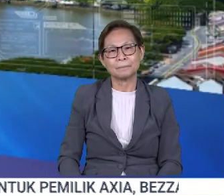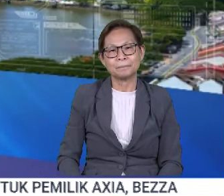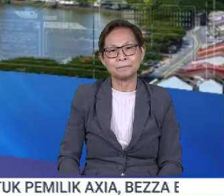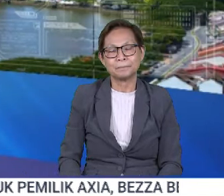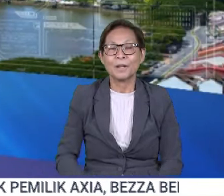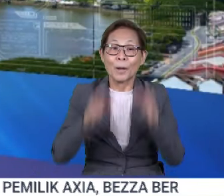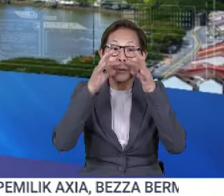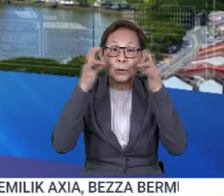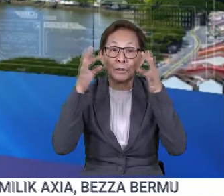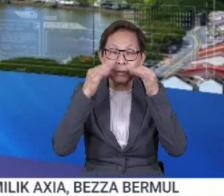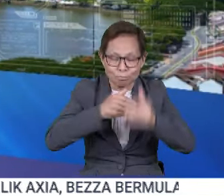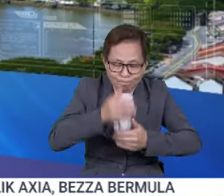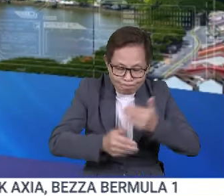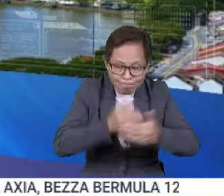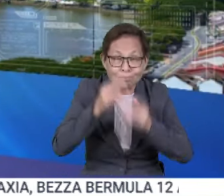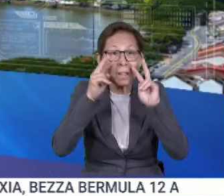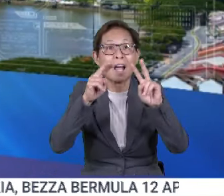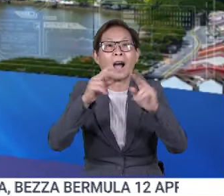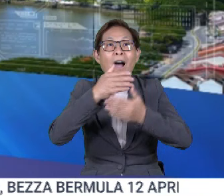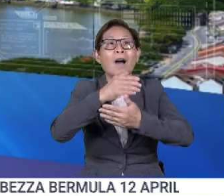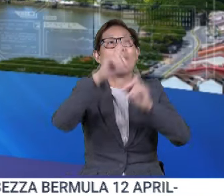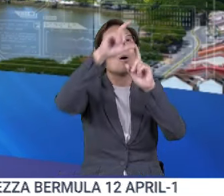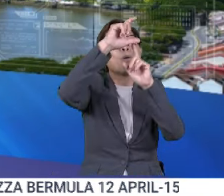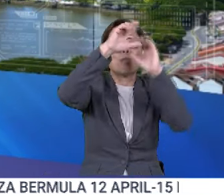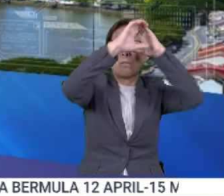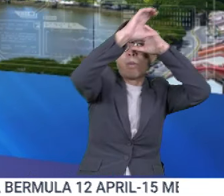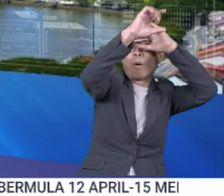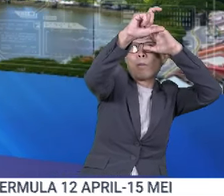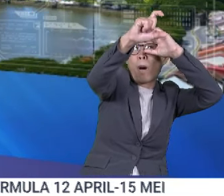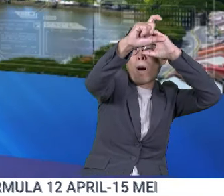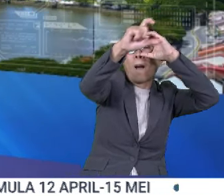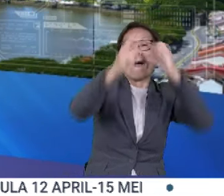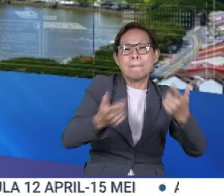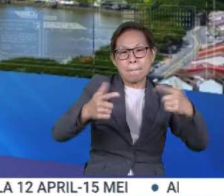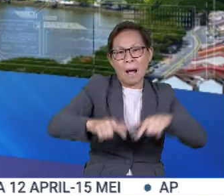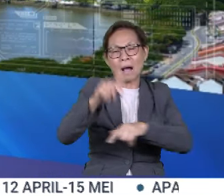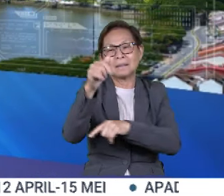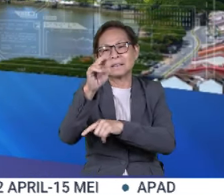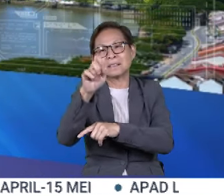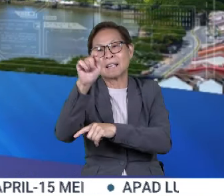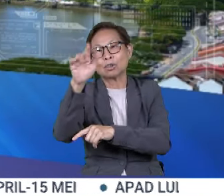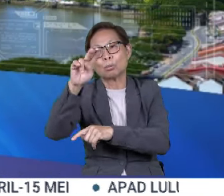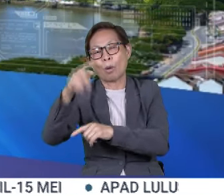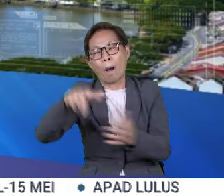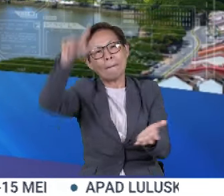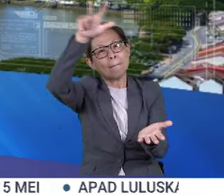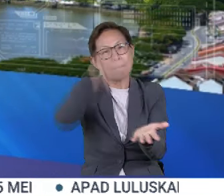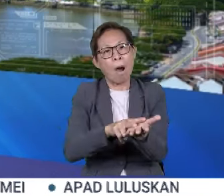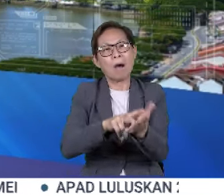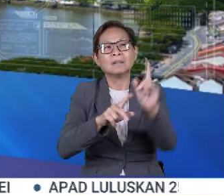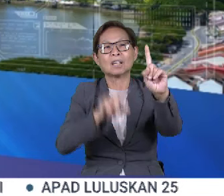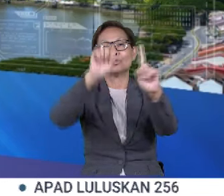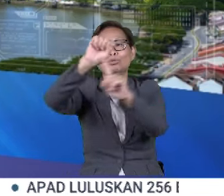Di Kuching, proses melihat anak bulan kini sedang berlangsung di Teluk Bandung Santubong bagi menetapkan tarikh 1